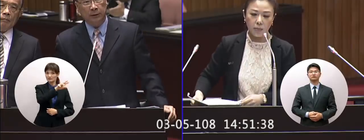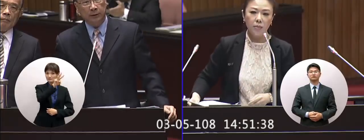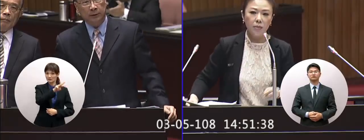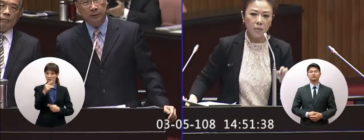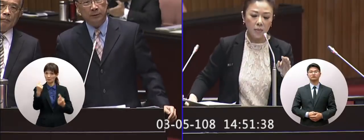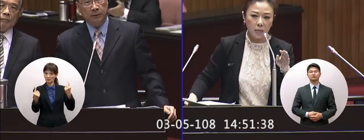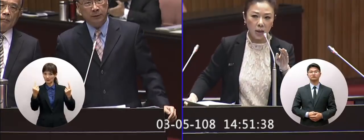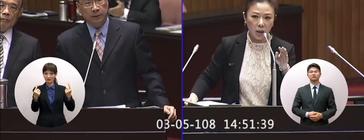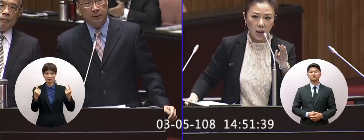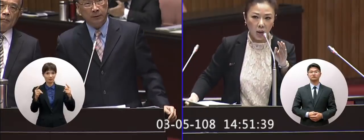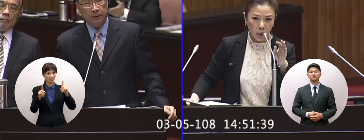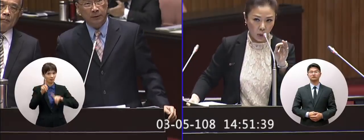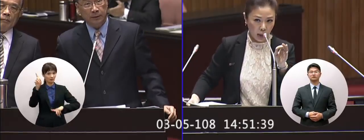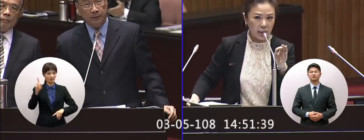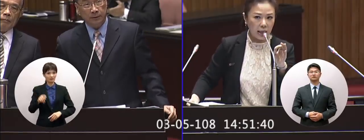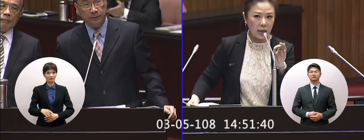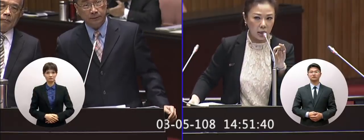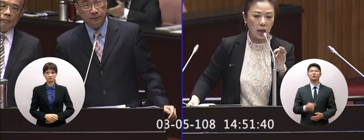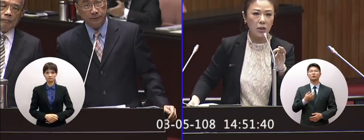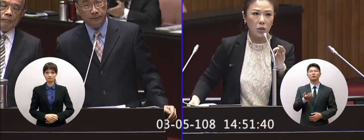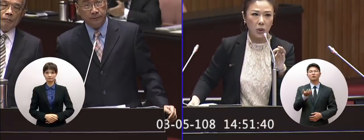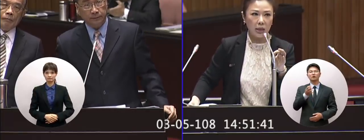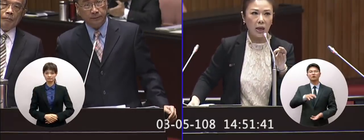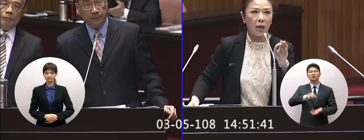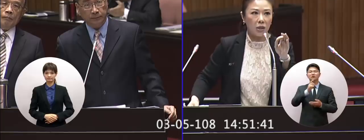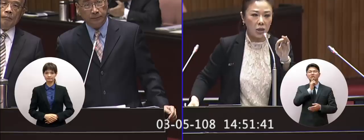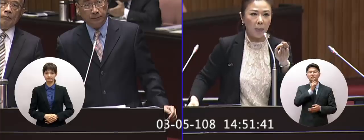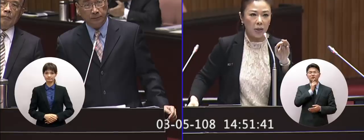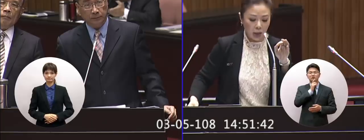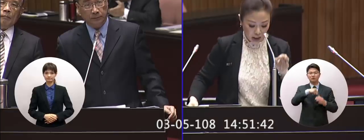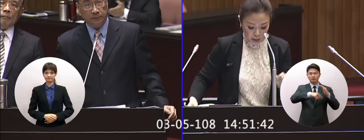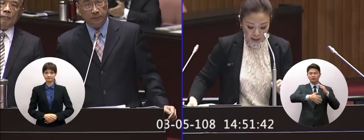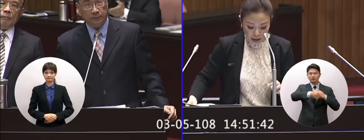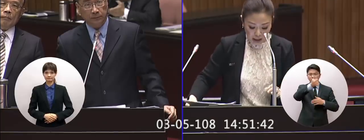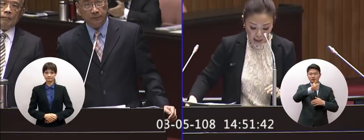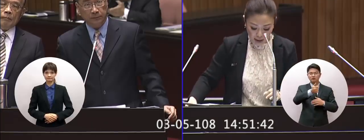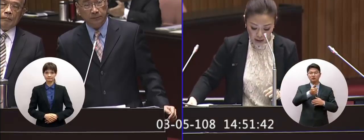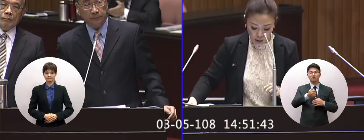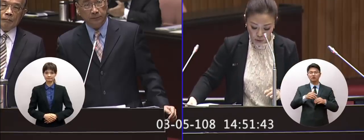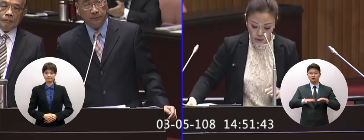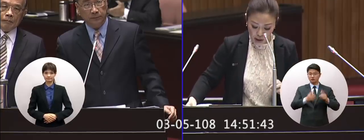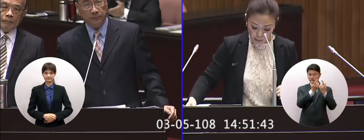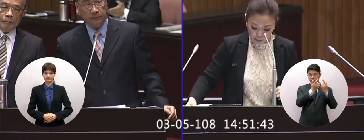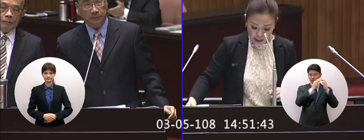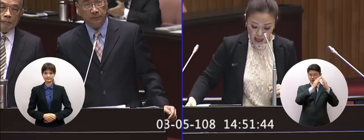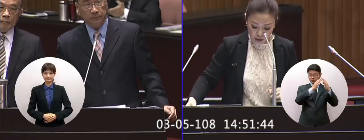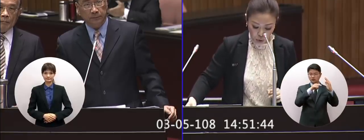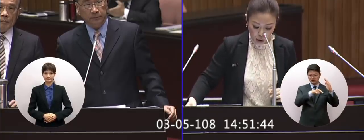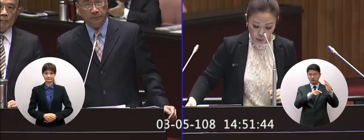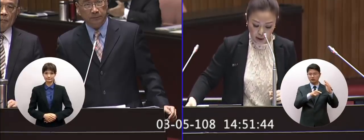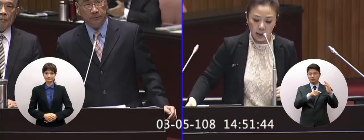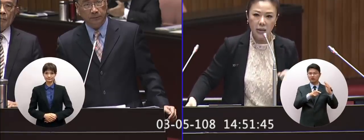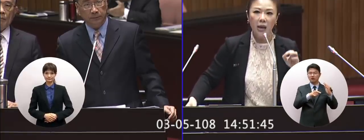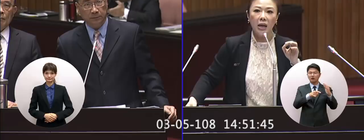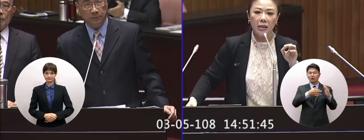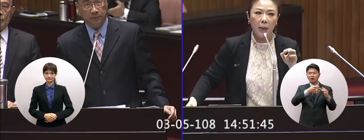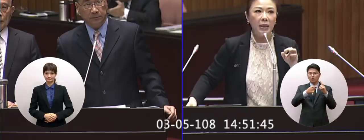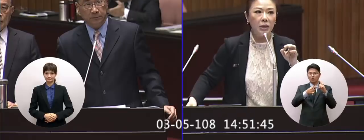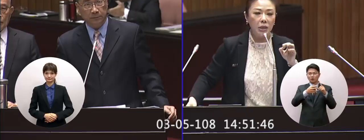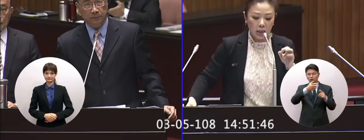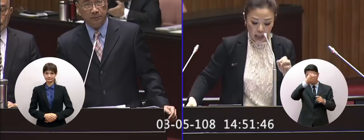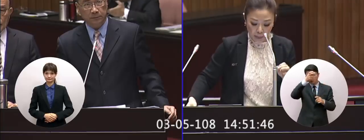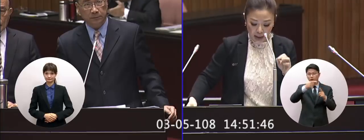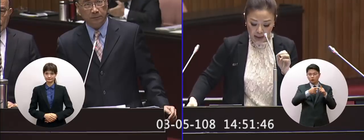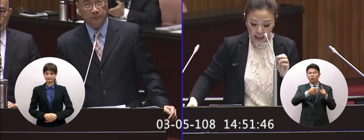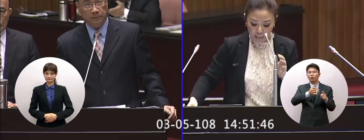的？ 我刚才提到的是院长，什么是？即便是台北市，它或许是一个比较好的状况，但是台